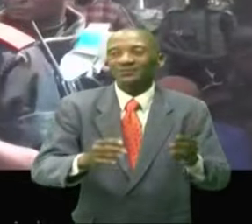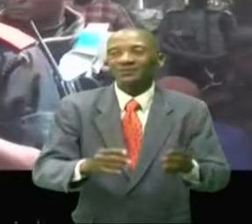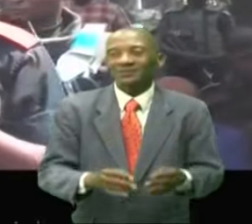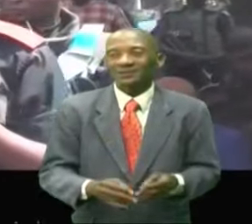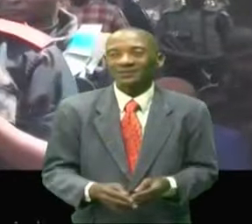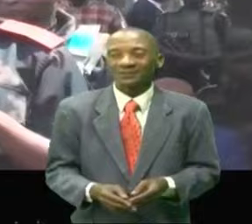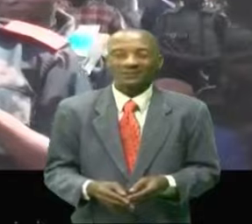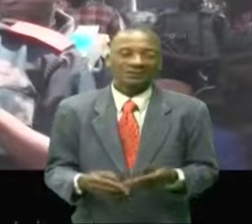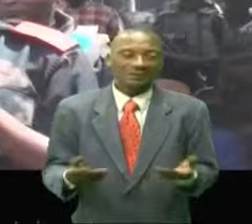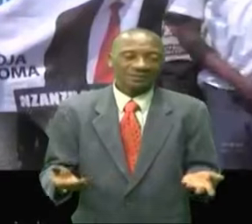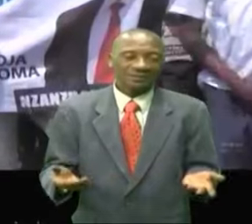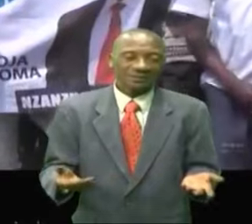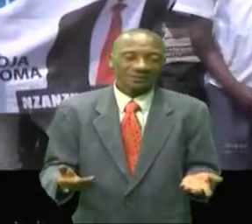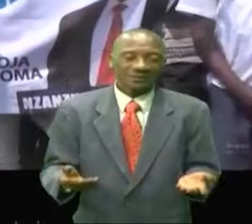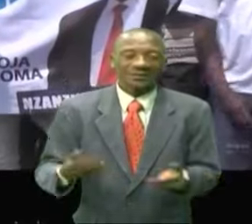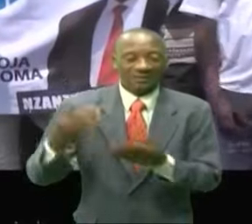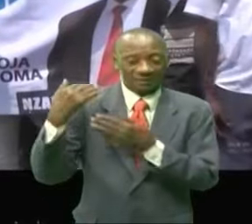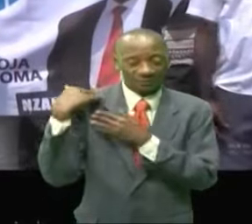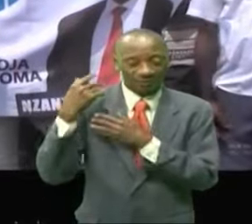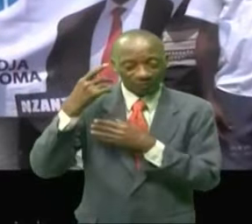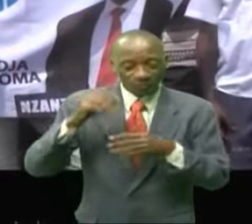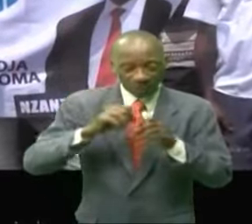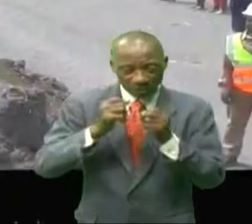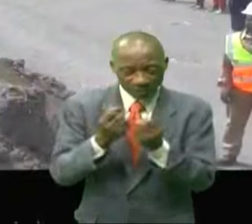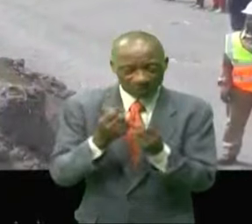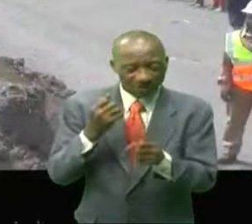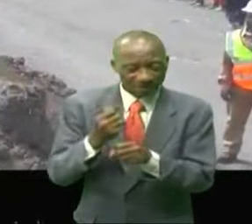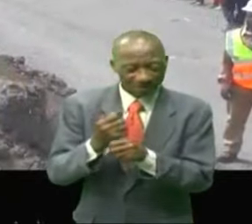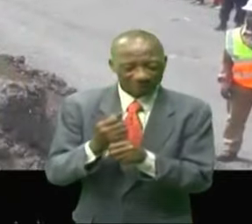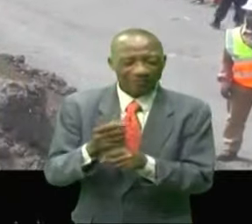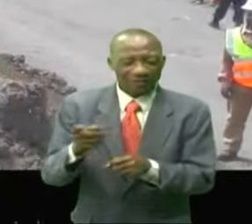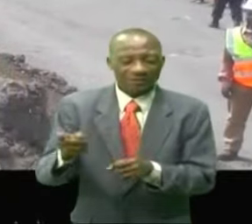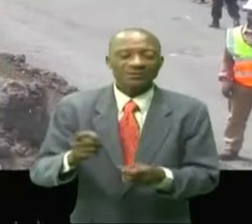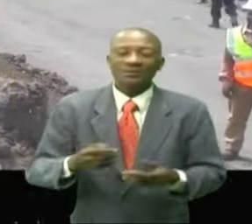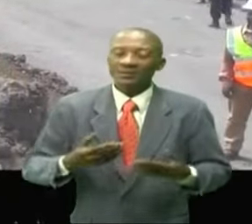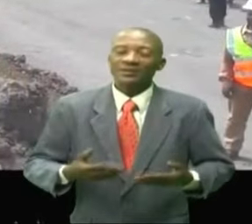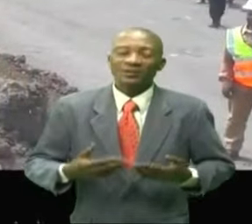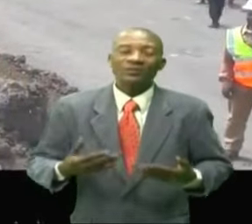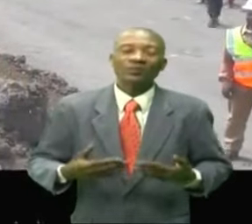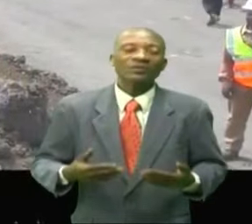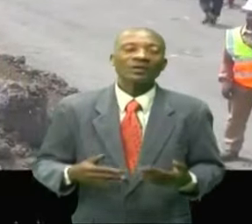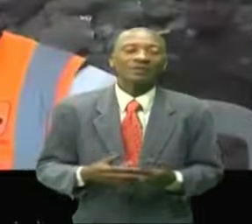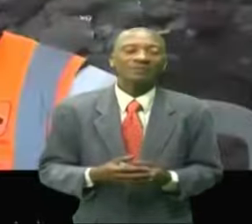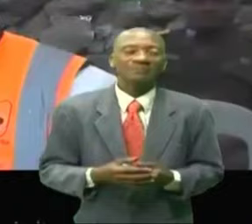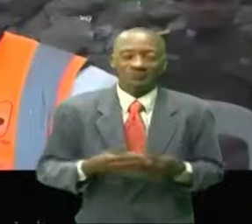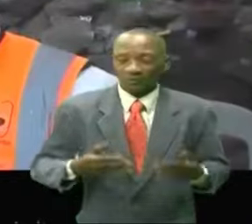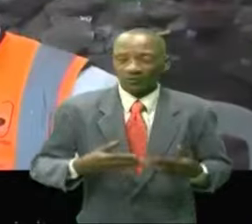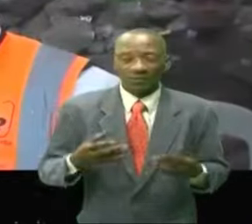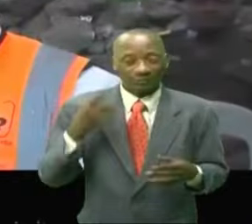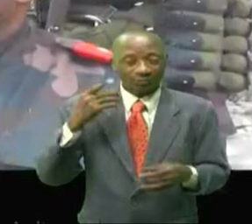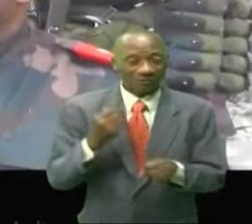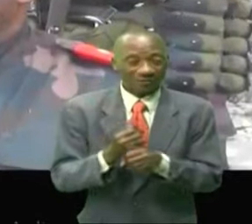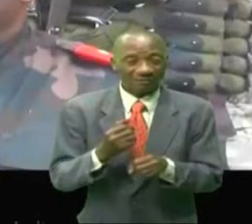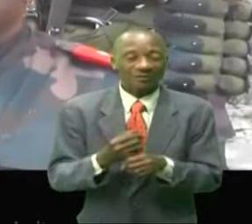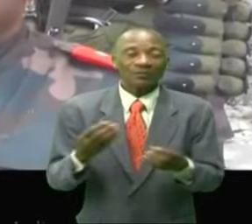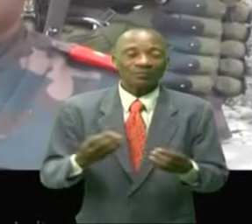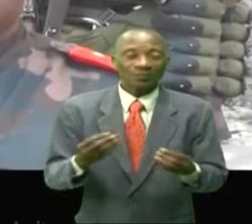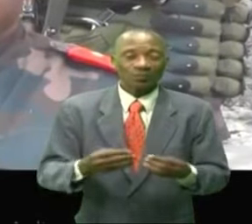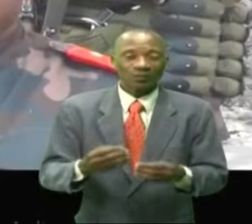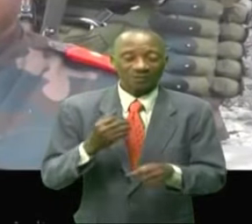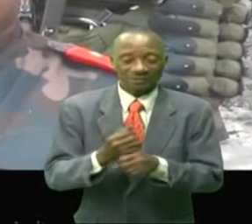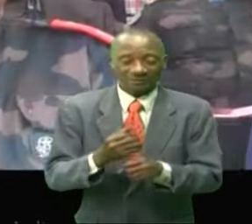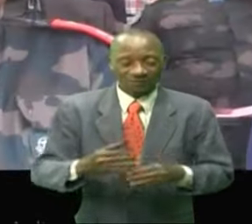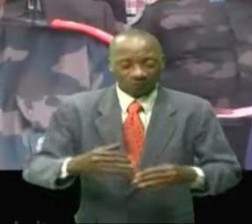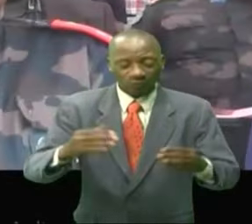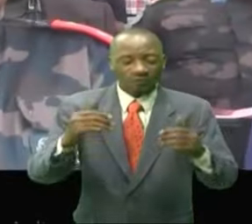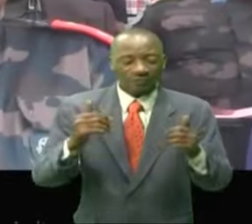le chef de l'exécutif provincial du Nord Kivu. Un kilomètre de la route est concerné par cet asphaltage d'une largeur de